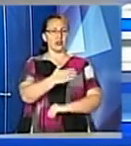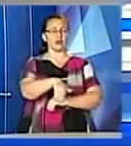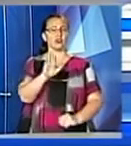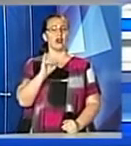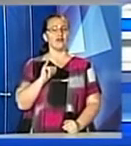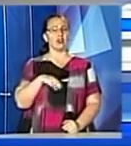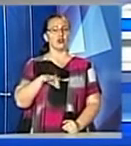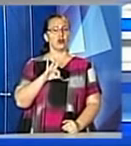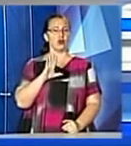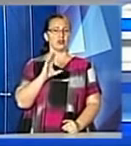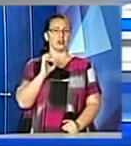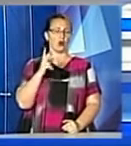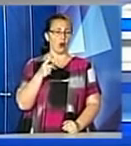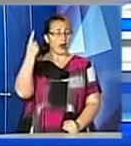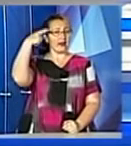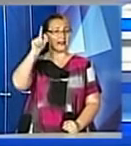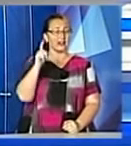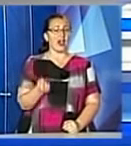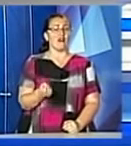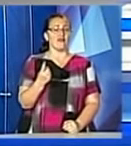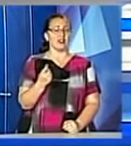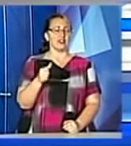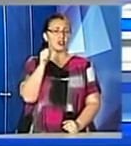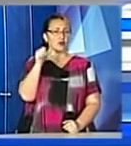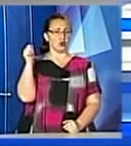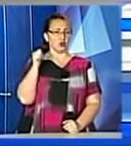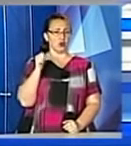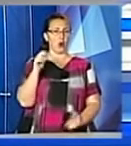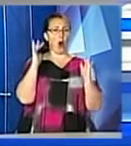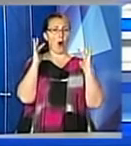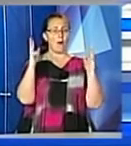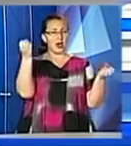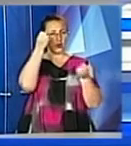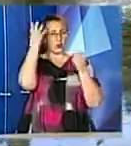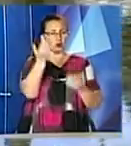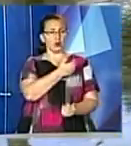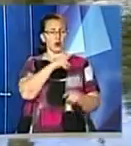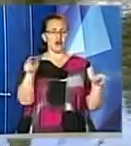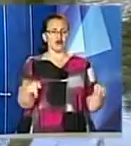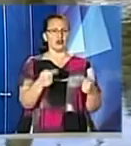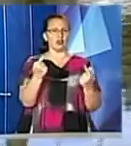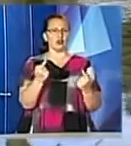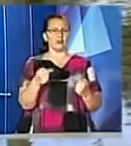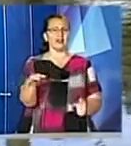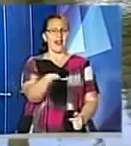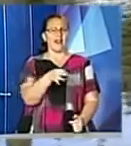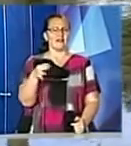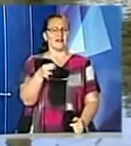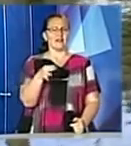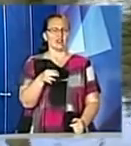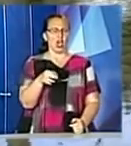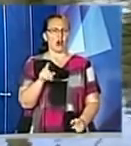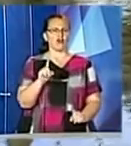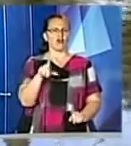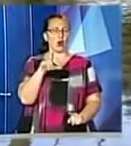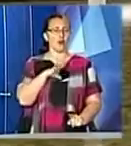нового громадського простору з'явилася ще минулого року. У парку культури хочуть відновити історичний Пилчинський став, що був на цьому